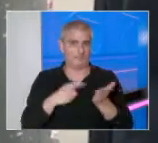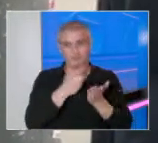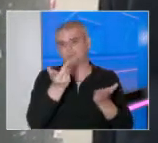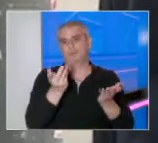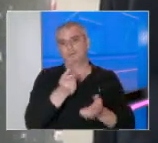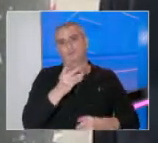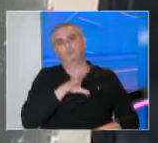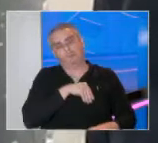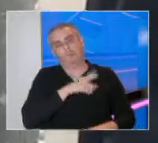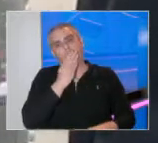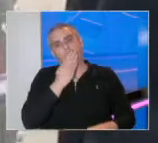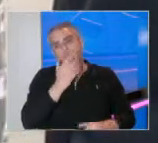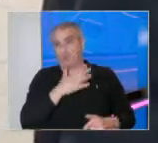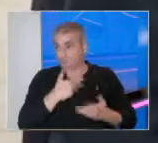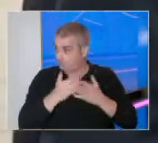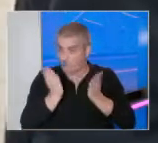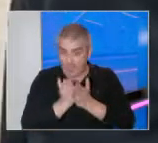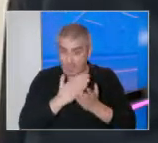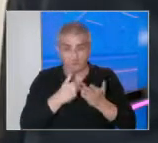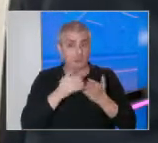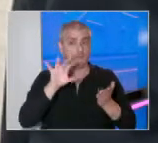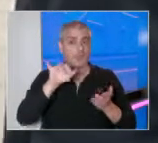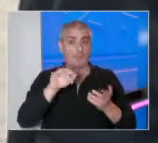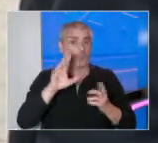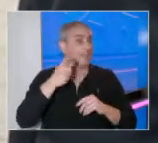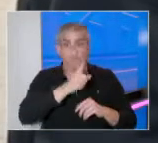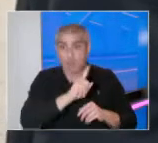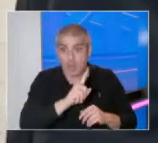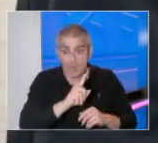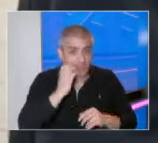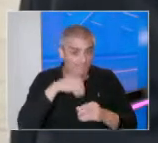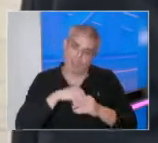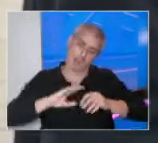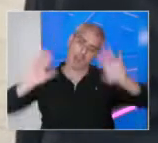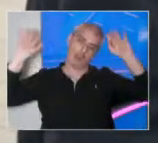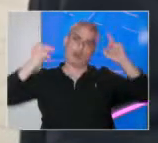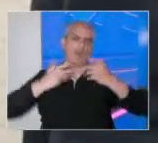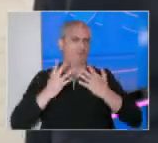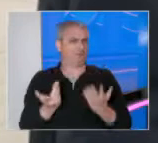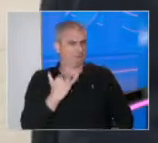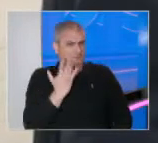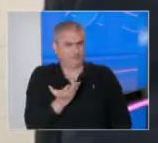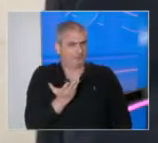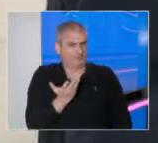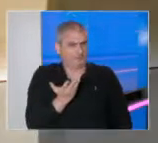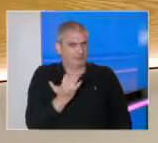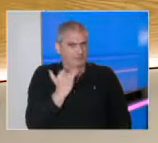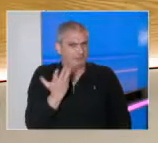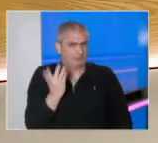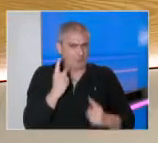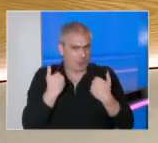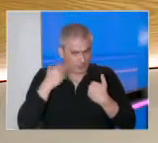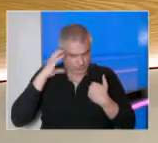דבר. רוצים לפתוח את אילת, רוצים לפתוח את ים המלח, אבל אם טבריה לא תיכנס לעניין הזה, אז לא פותחים. מה זה הדבר הזה? מה קורה